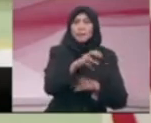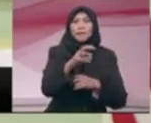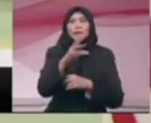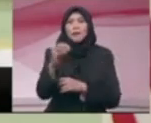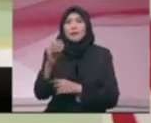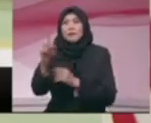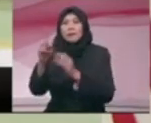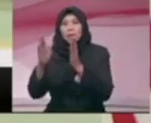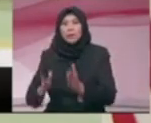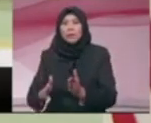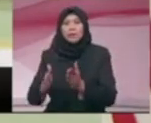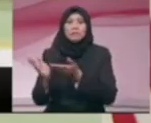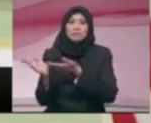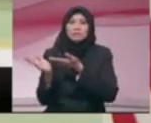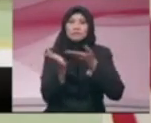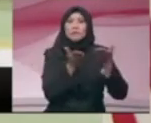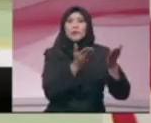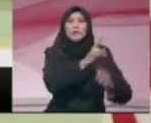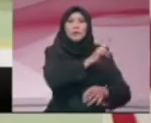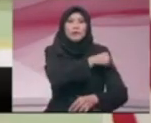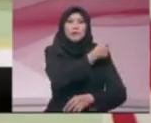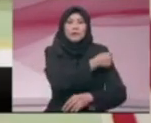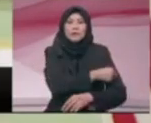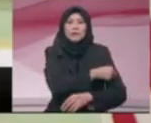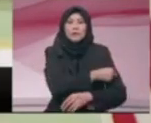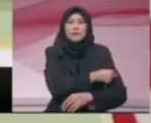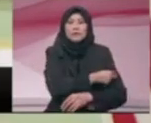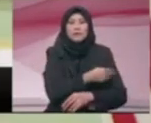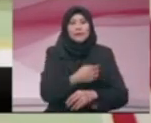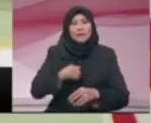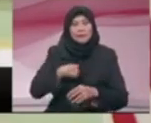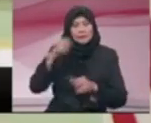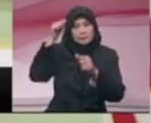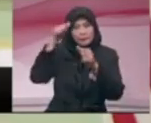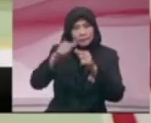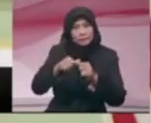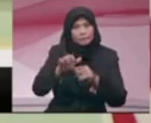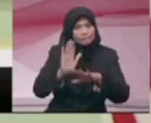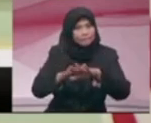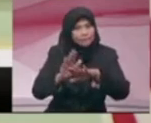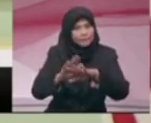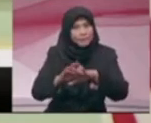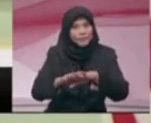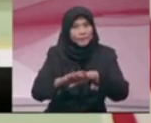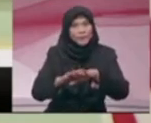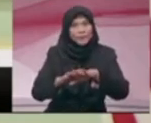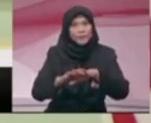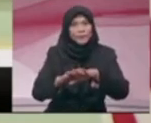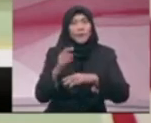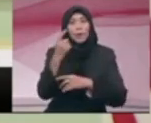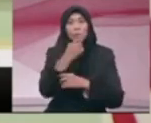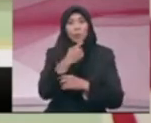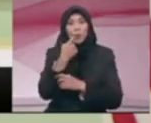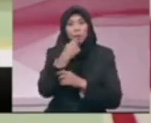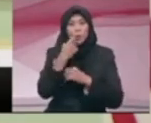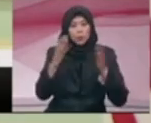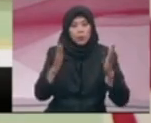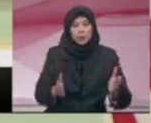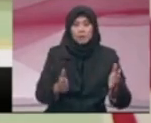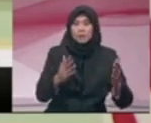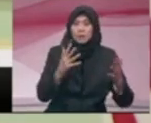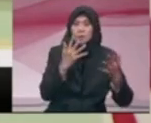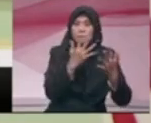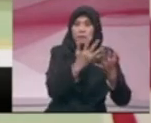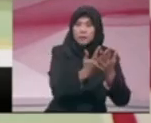ke hospital. Dan saya ingin mengingatkan kepada mereka yang dikuarantin wajib